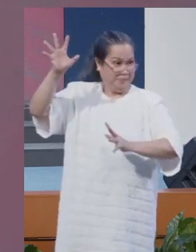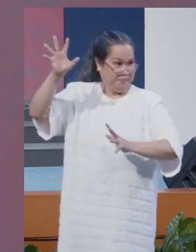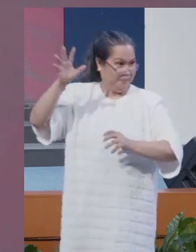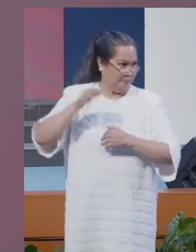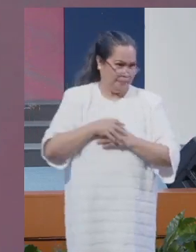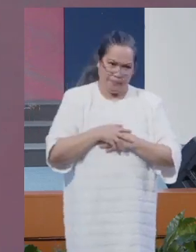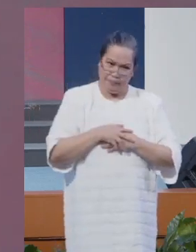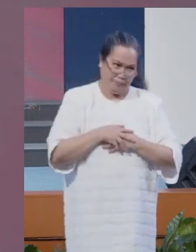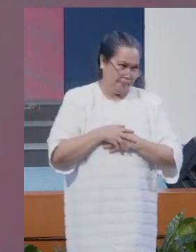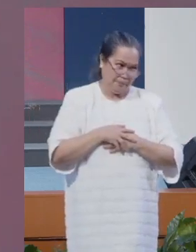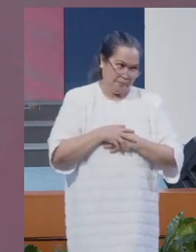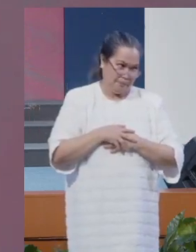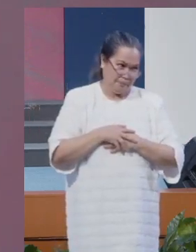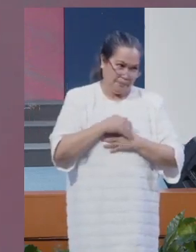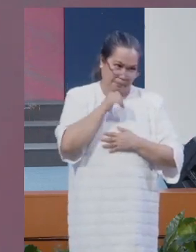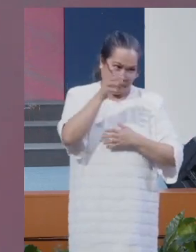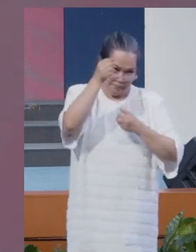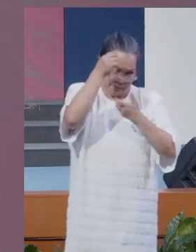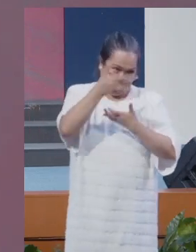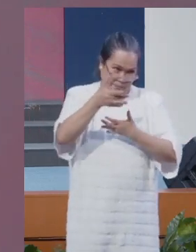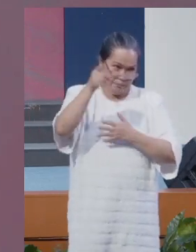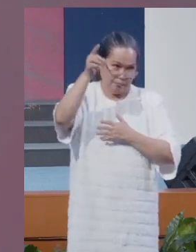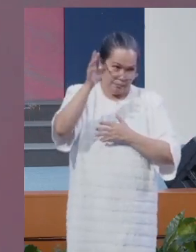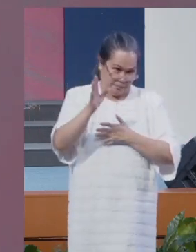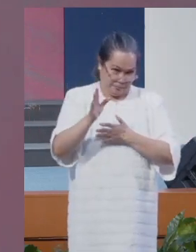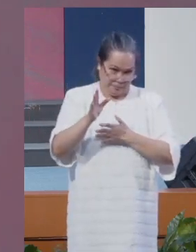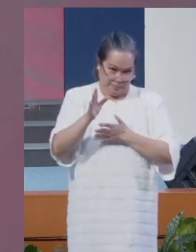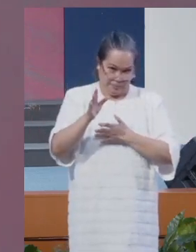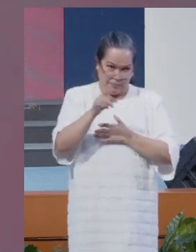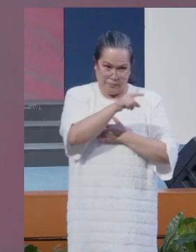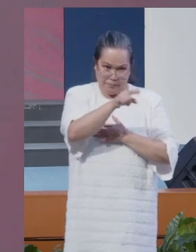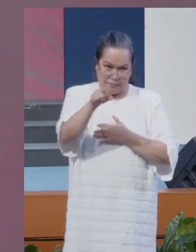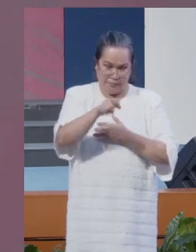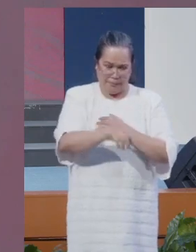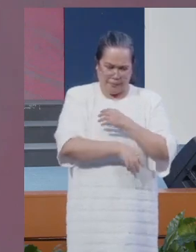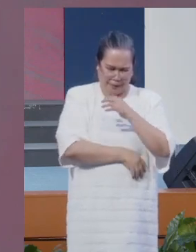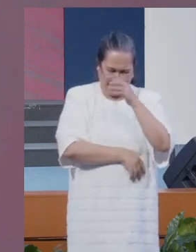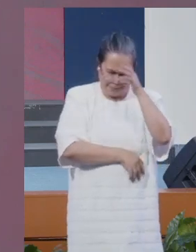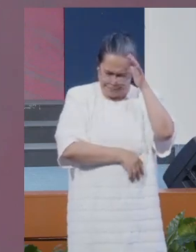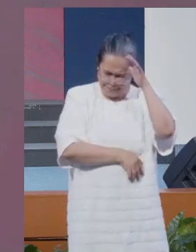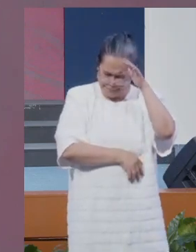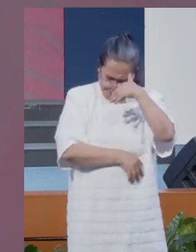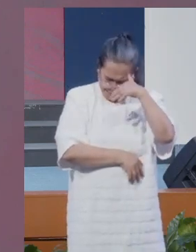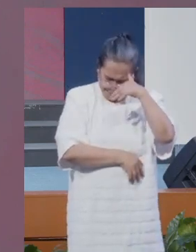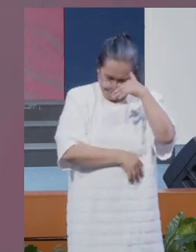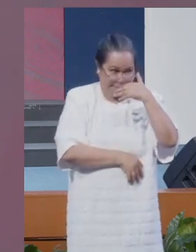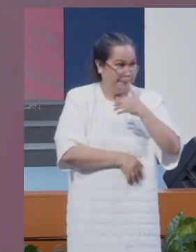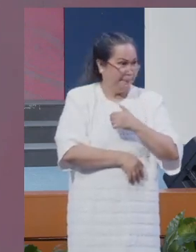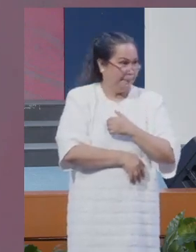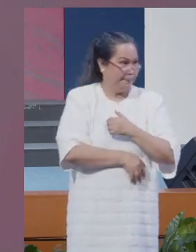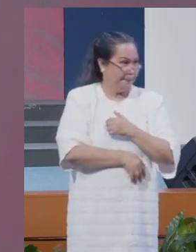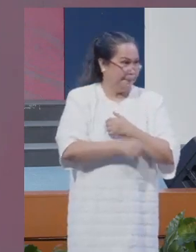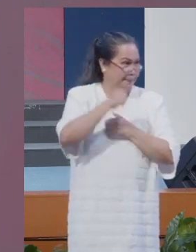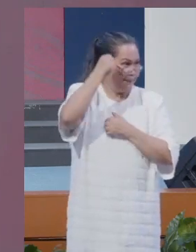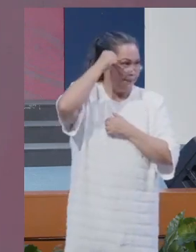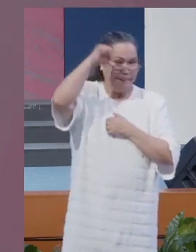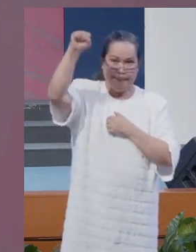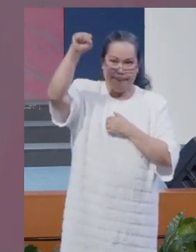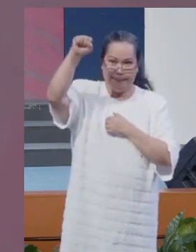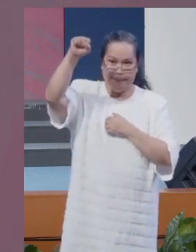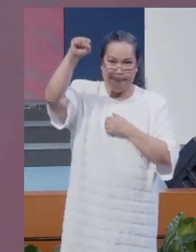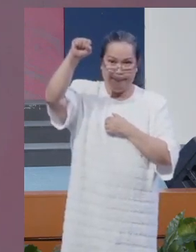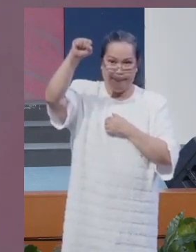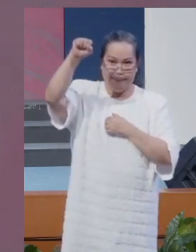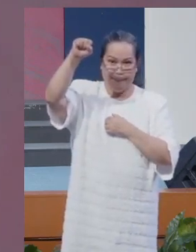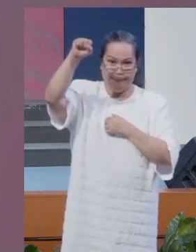hindi gumagawa ng Kanyang kalooban, and you are in blatant disobedience to Him, kayo ay